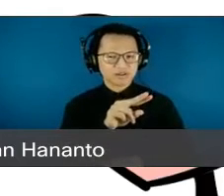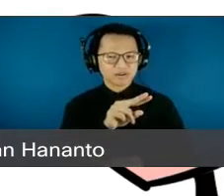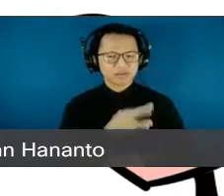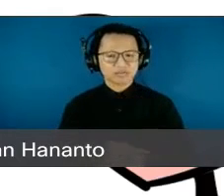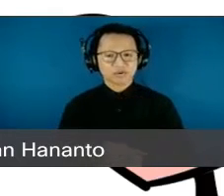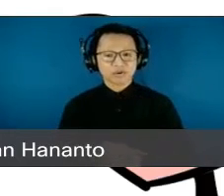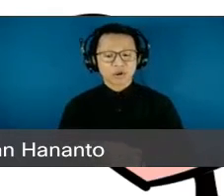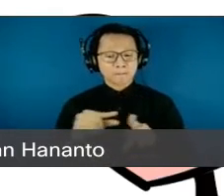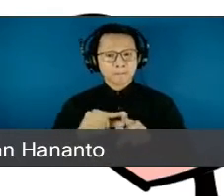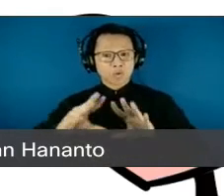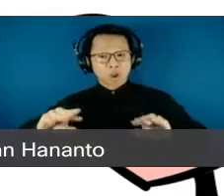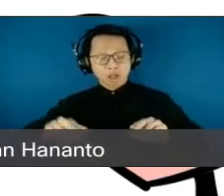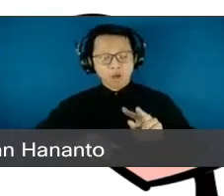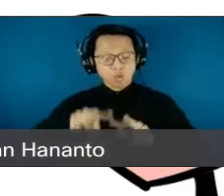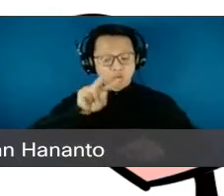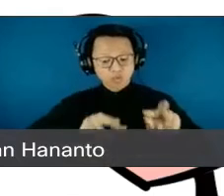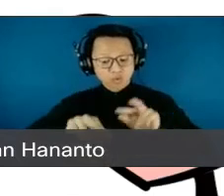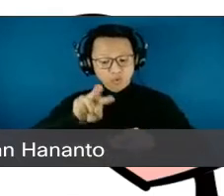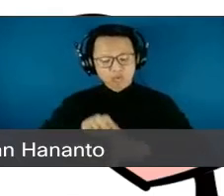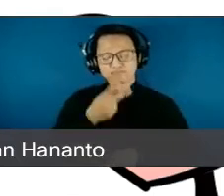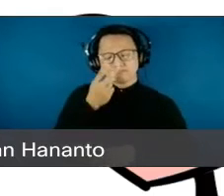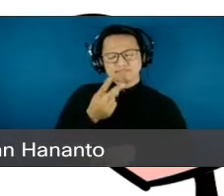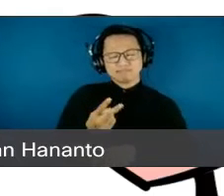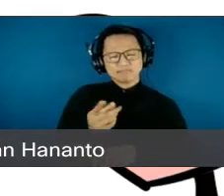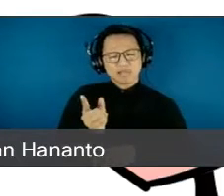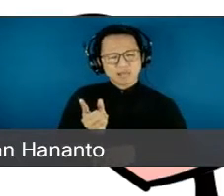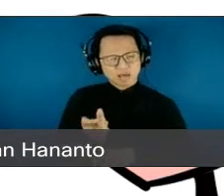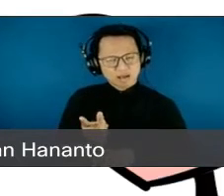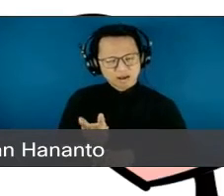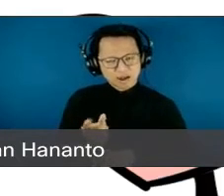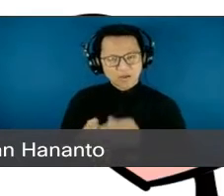kami, kita bisa melihat kalau ada improvement area